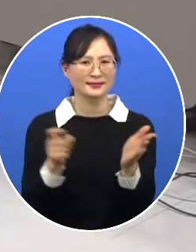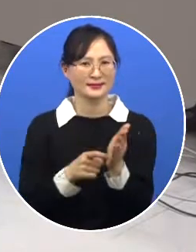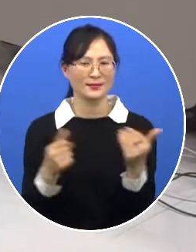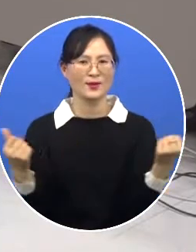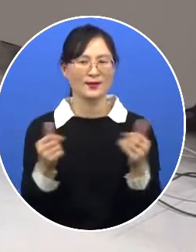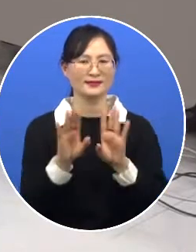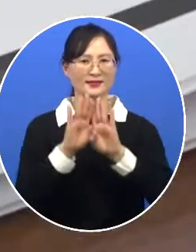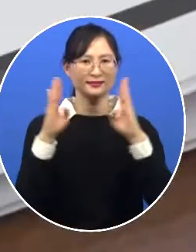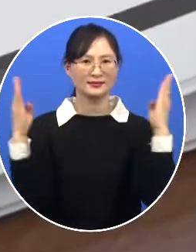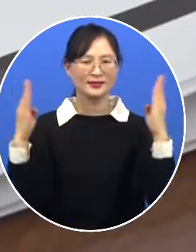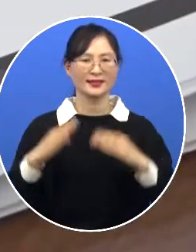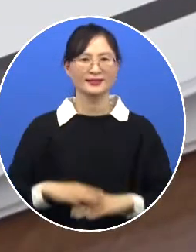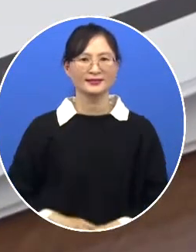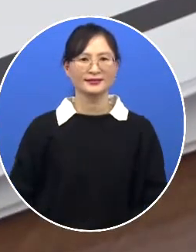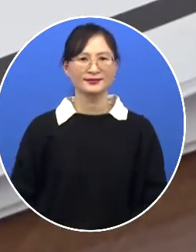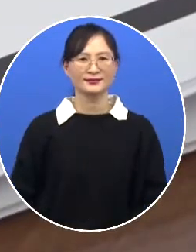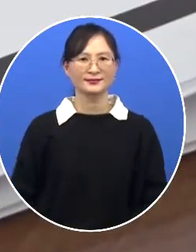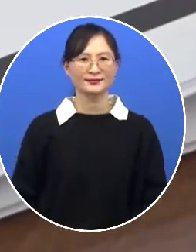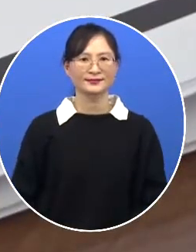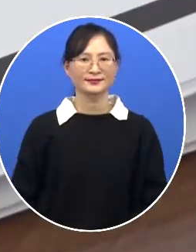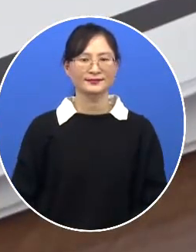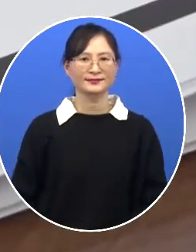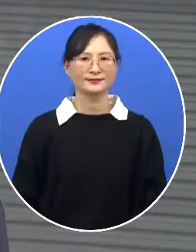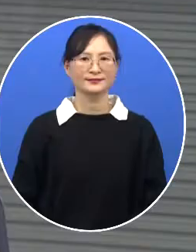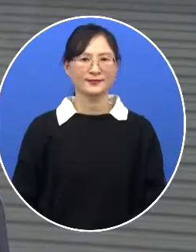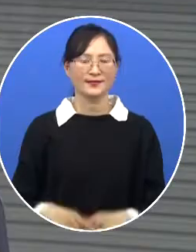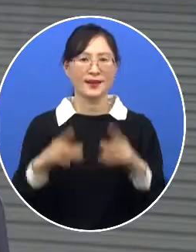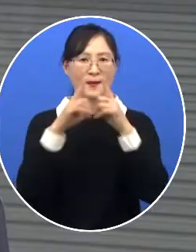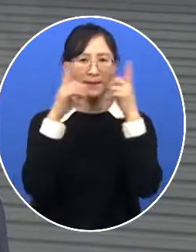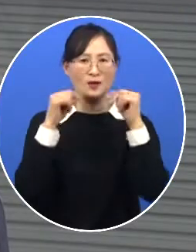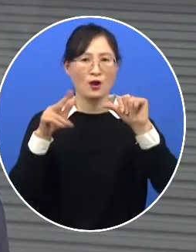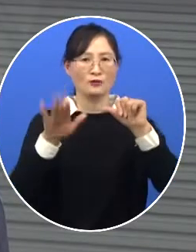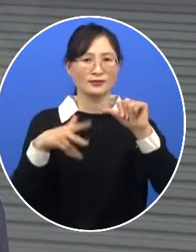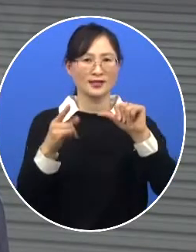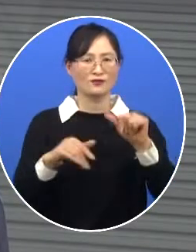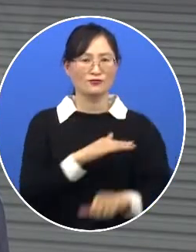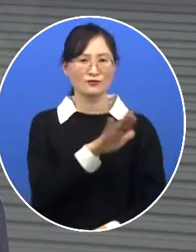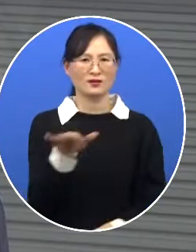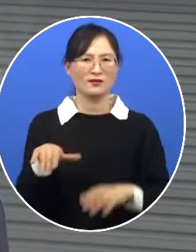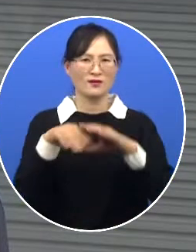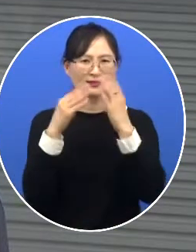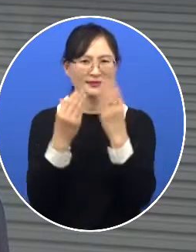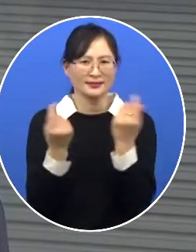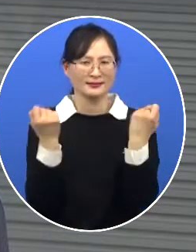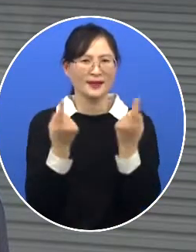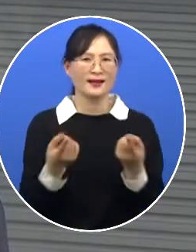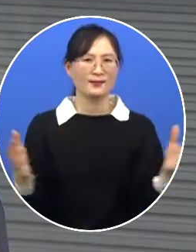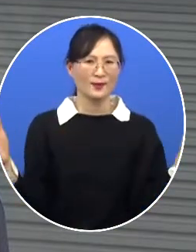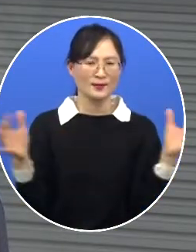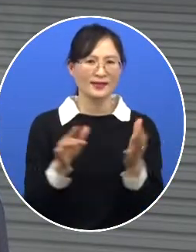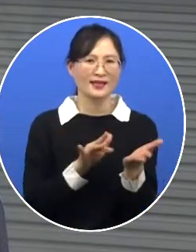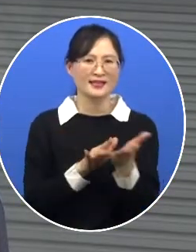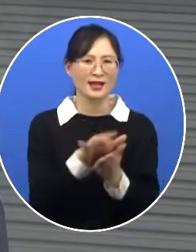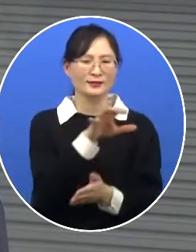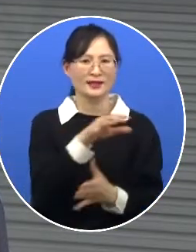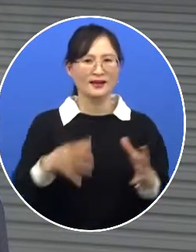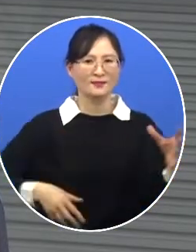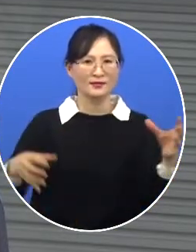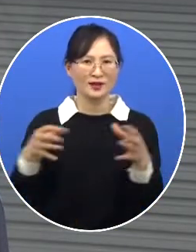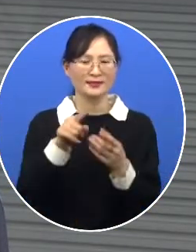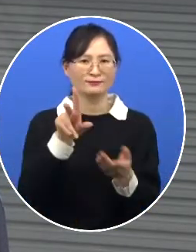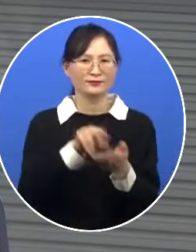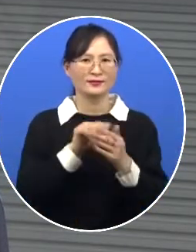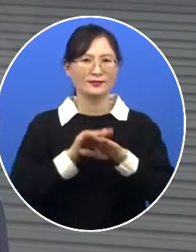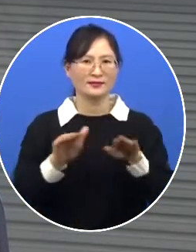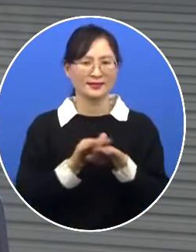대비한 긴급회의가 열렸습니다. 우리가 같이 온 힘을 같이 모아서 약국하고 이렇게 협력해서 이 문제를